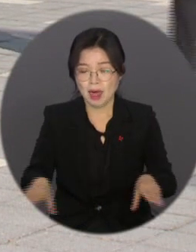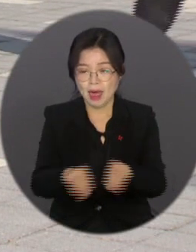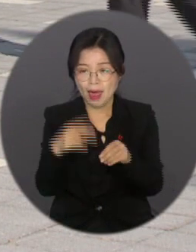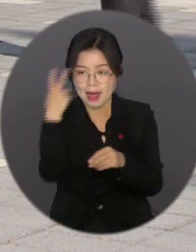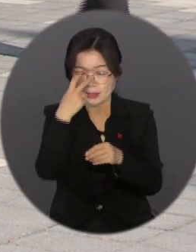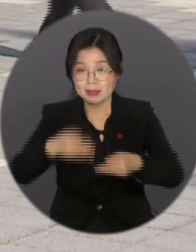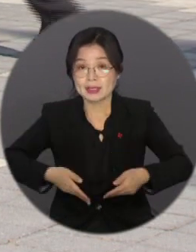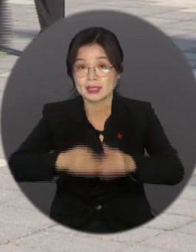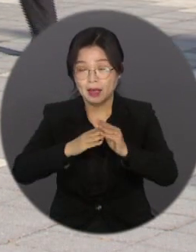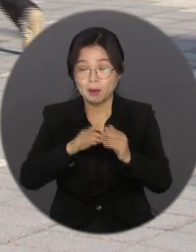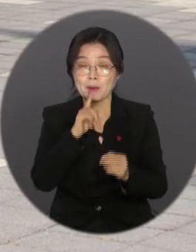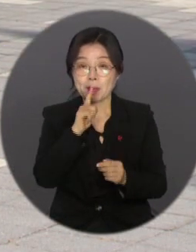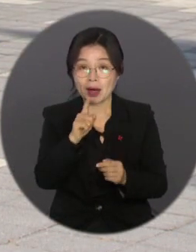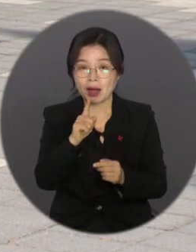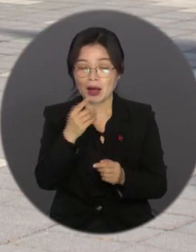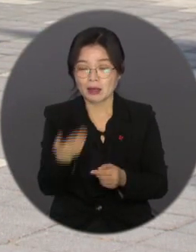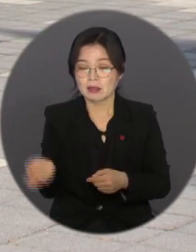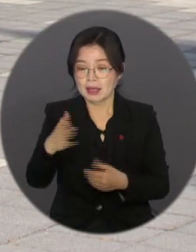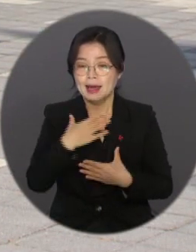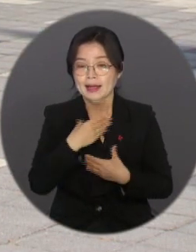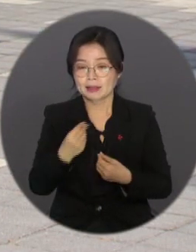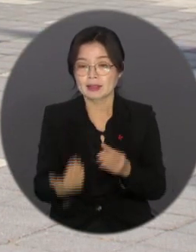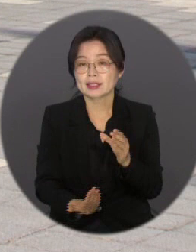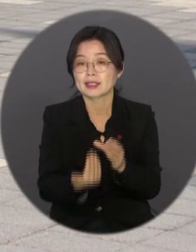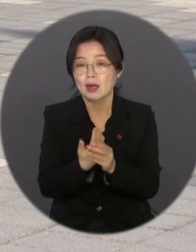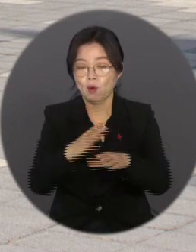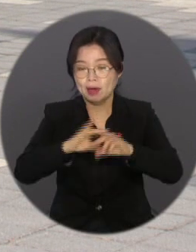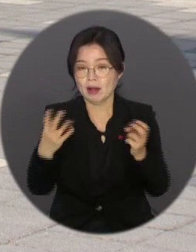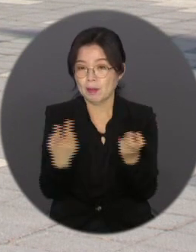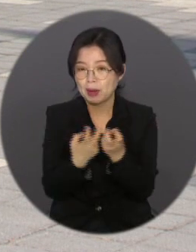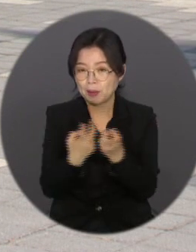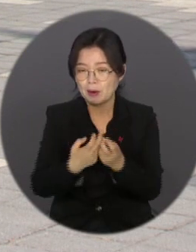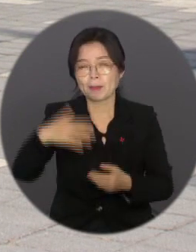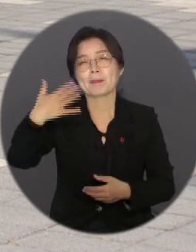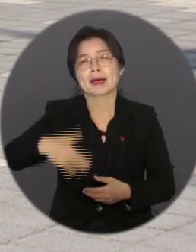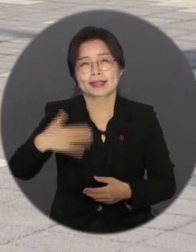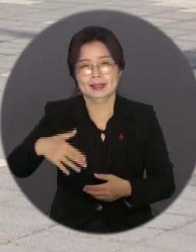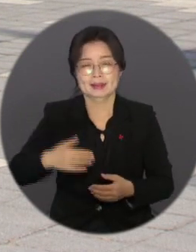제대로 된 역할을 못하면서 안전사고 대책은 여전히 제자리 걸음입니다. MBC 뉴스 김영창입니다.